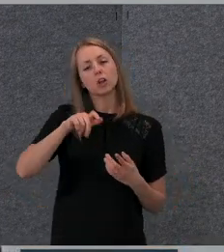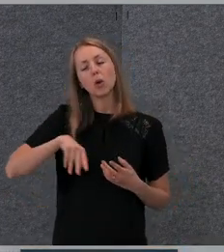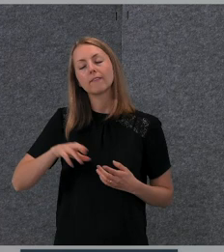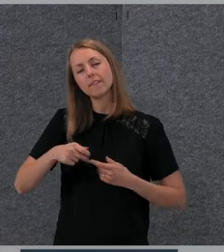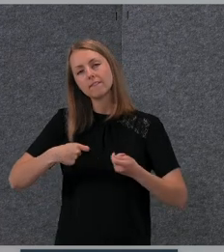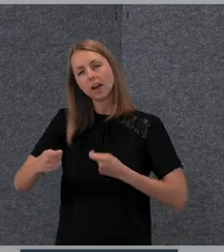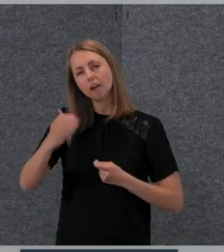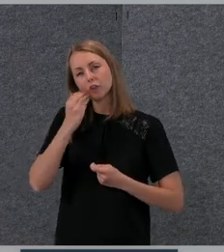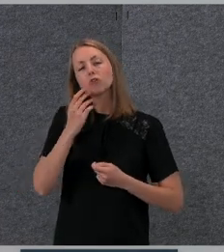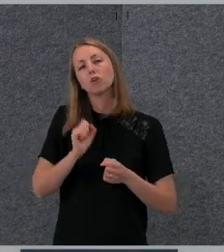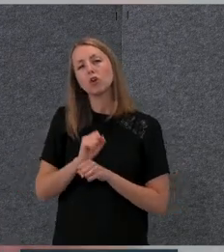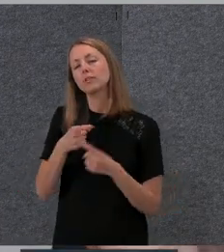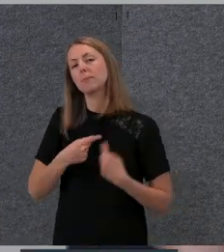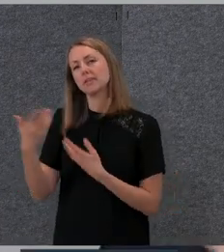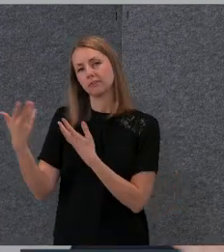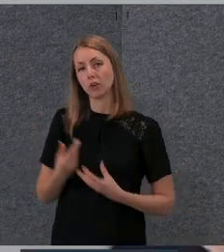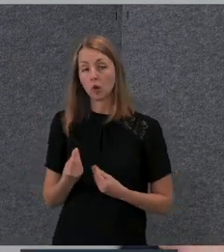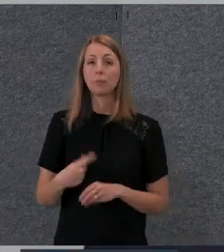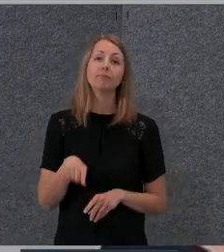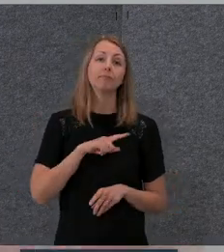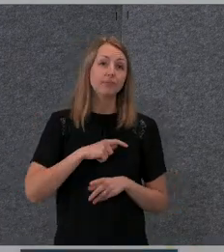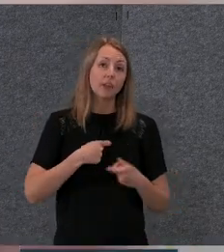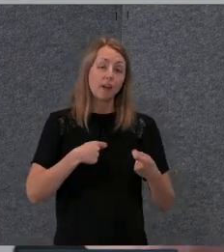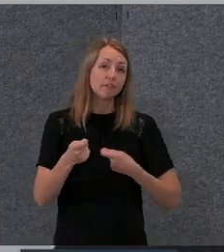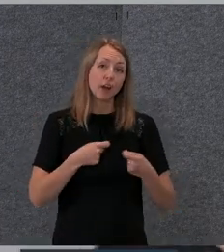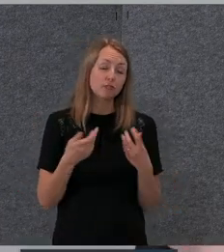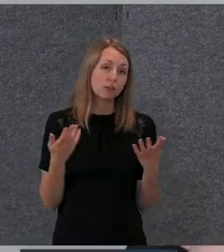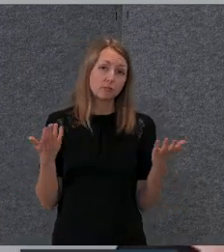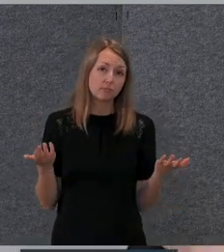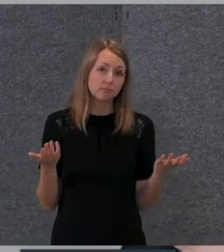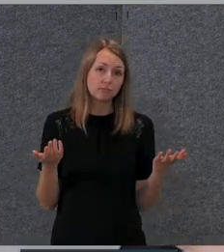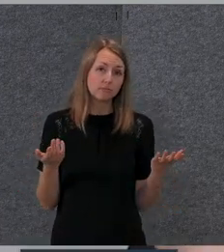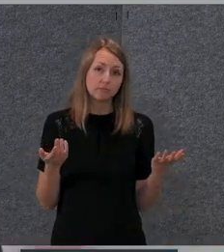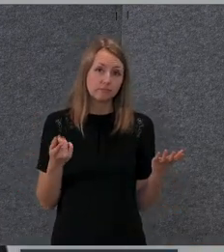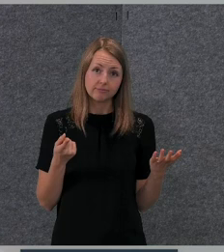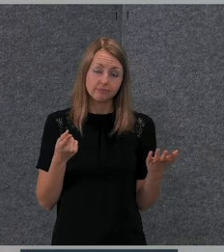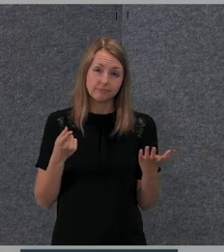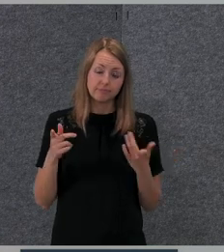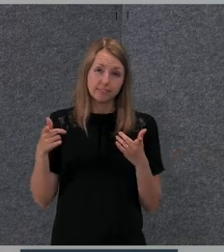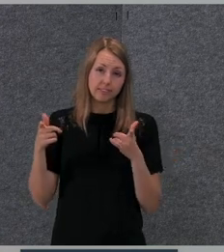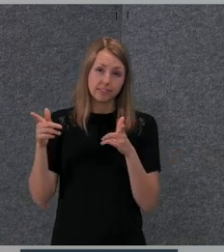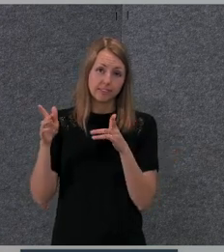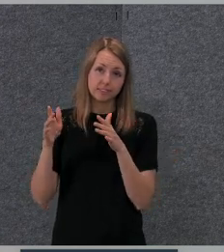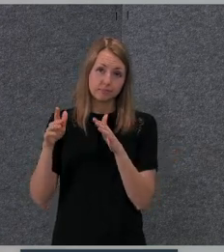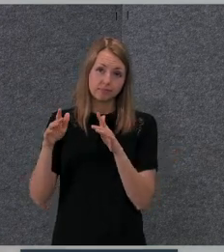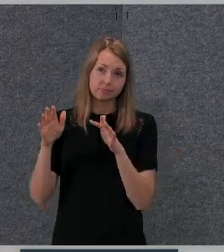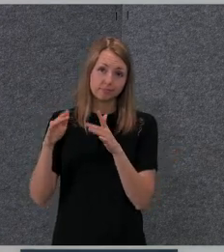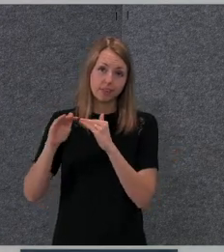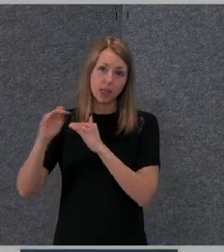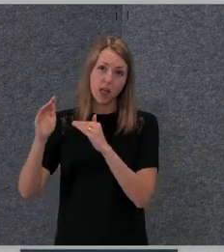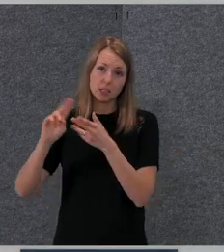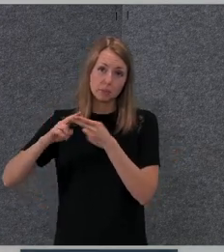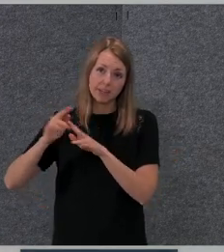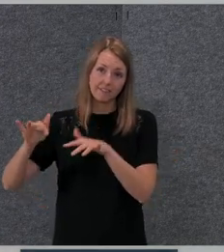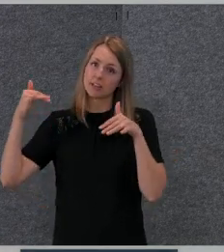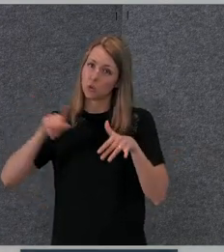sind. Ich habe in Frankfurt ich war überhaupt nicht anwesend auf der